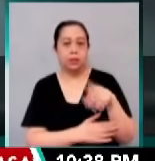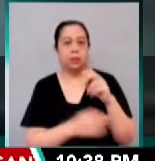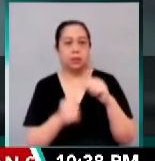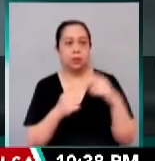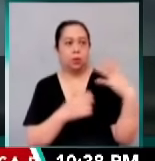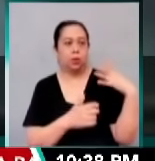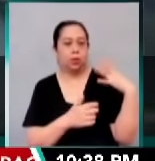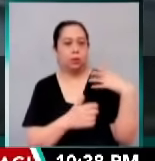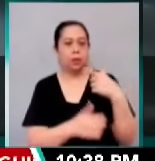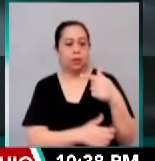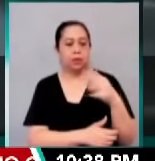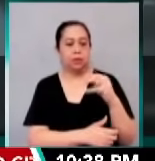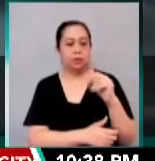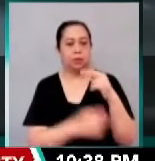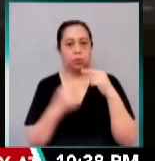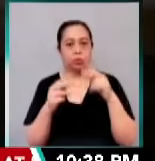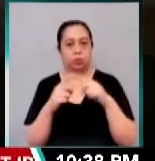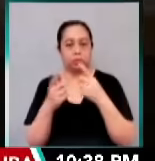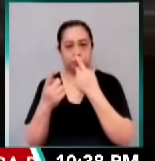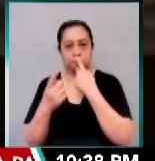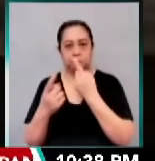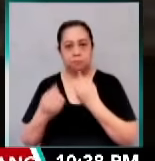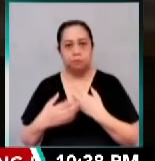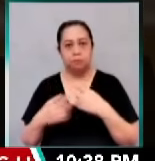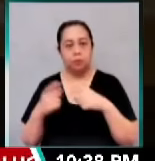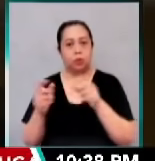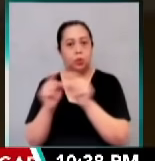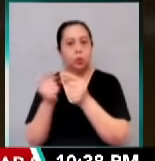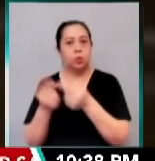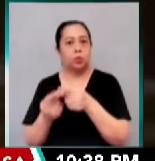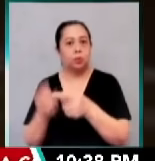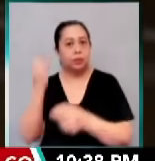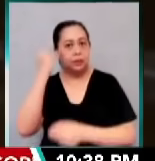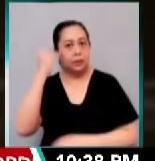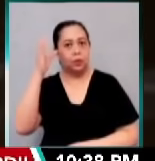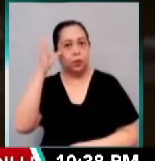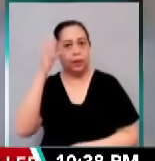na maglabas ng pahayag ang kampo ni Cuenca.